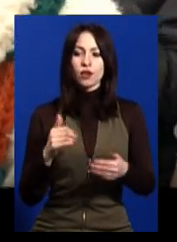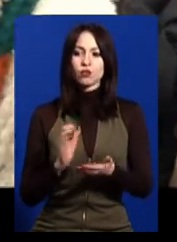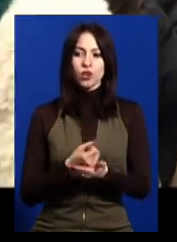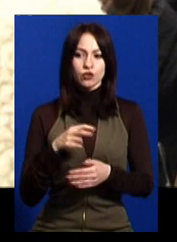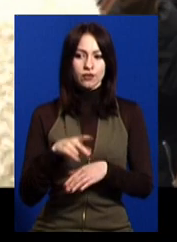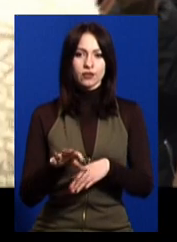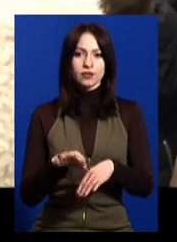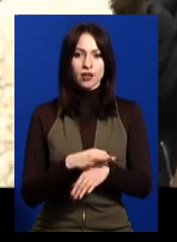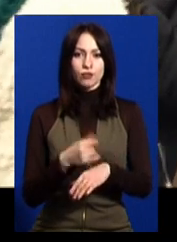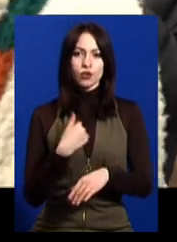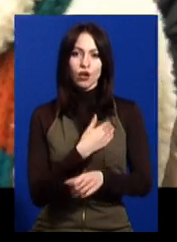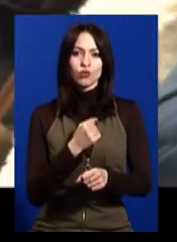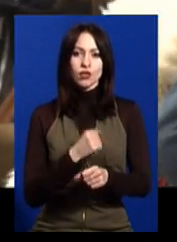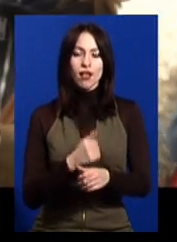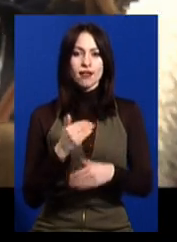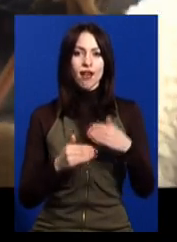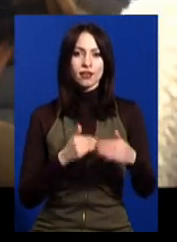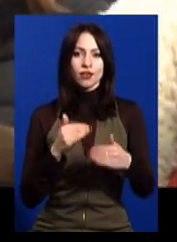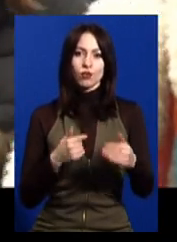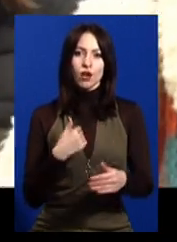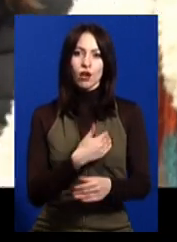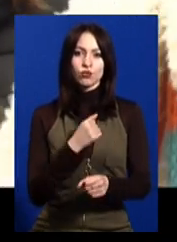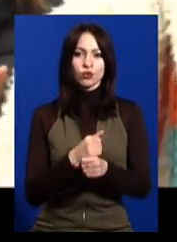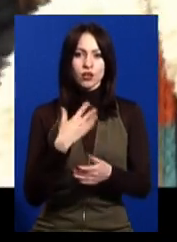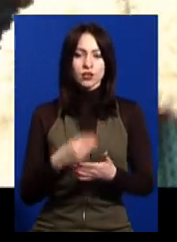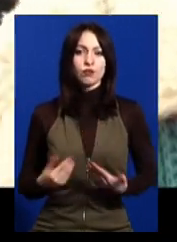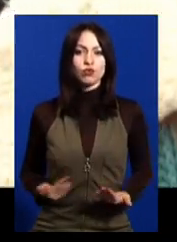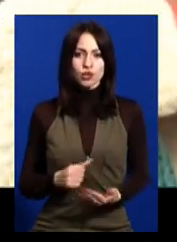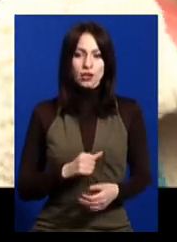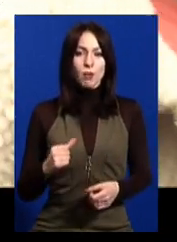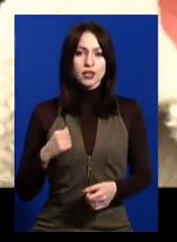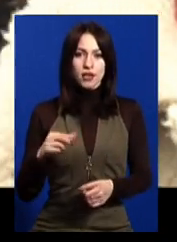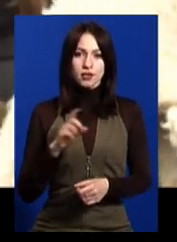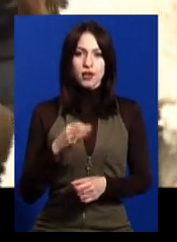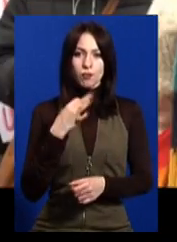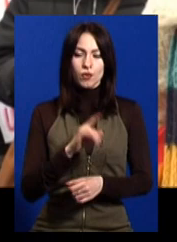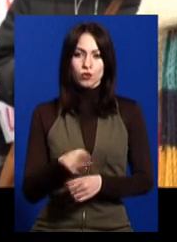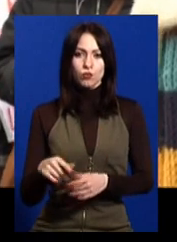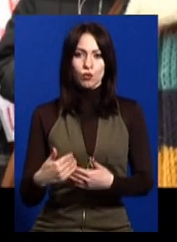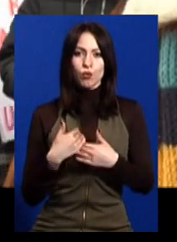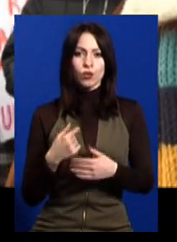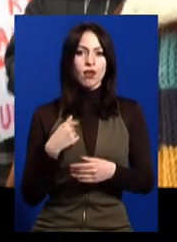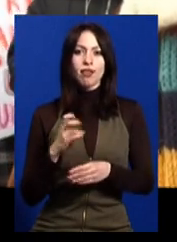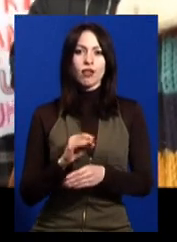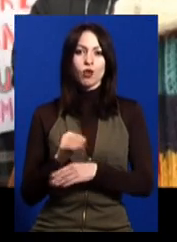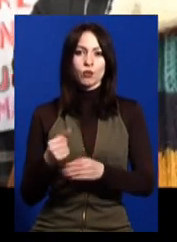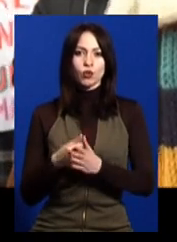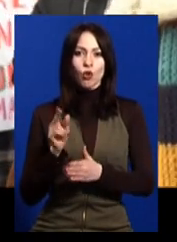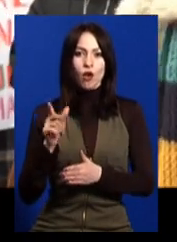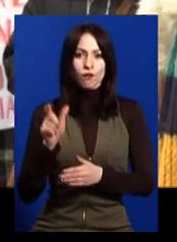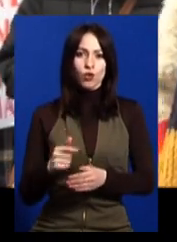заміж. Я хочу робити кар'єру. Я хочу робити своє життя самостійним, без чиєїсь допомоги. Я не доповнення до когось. Я